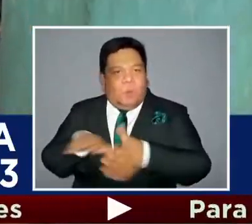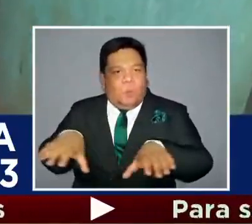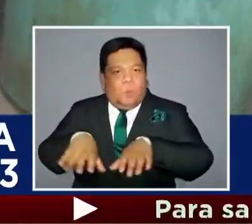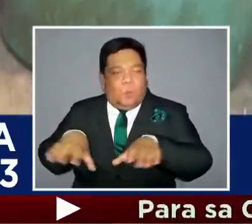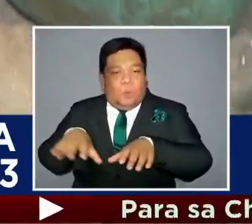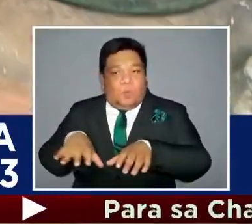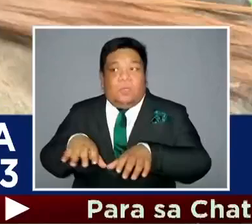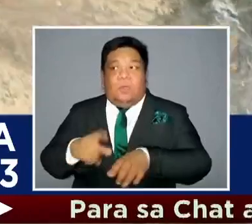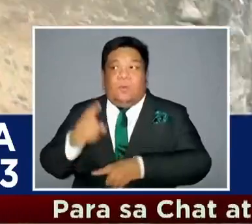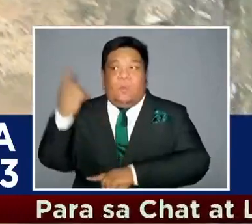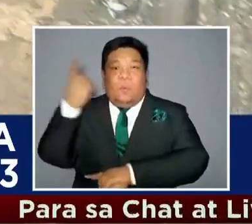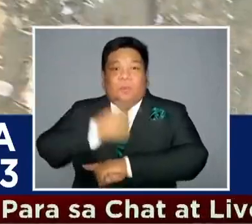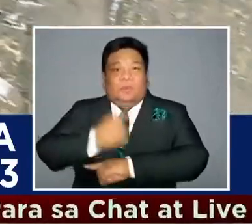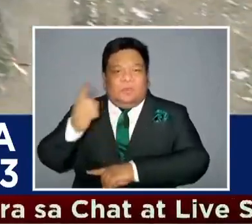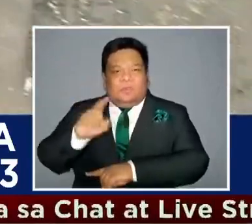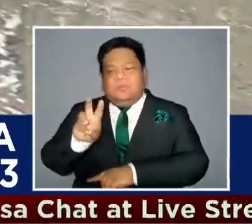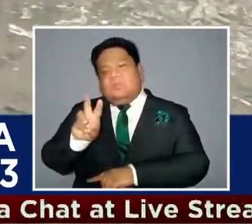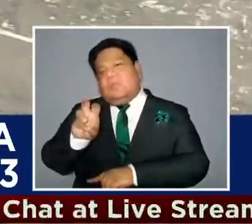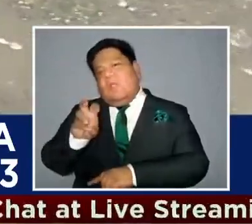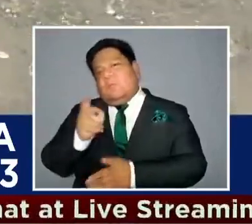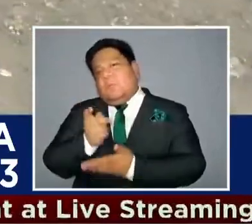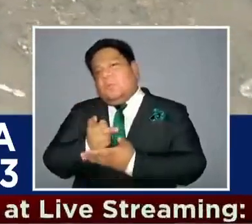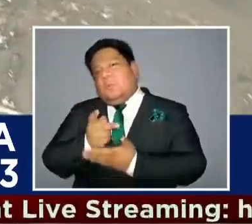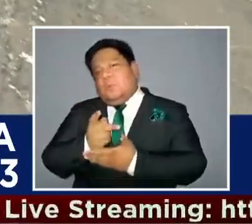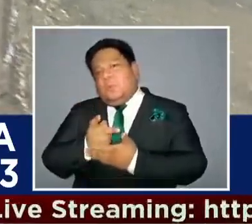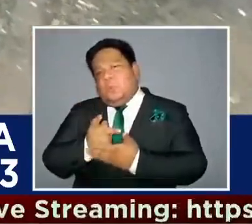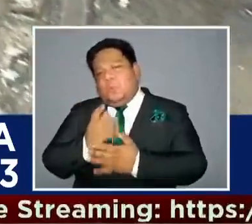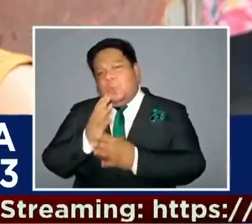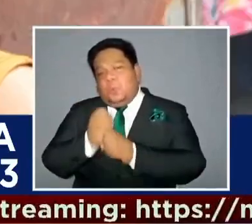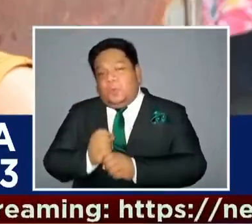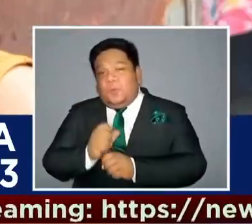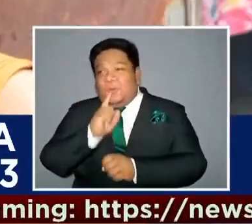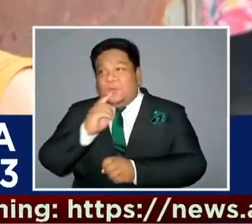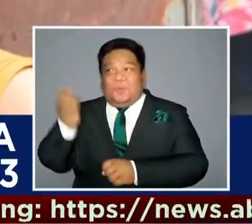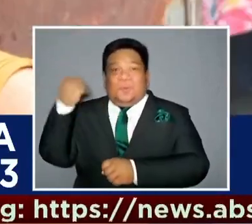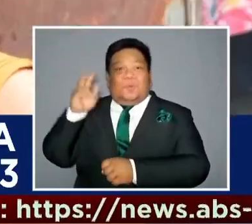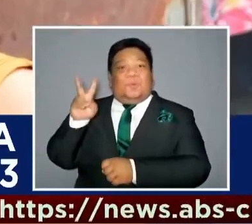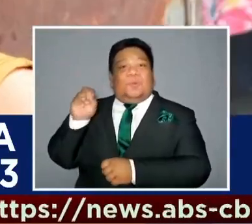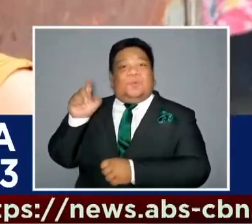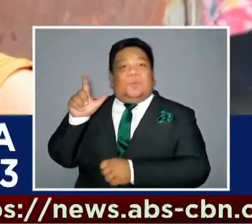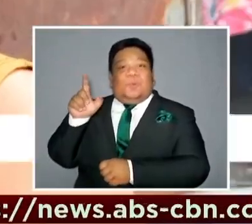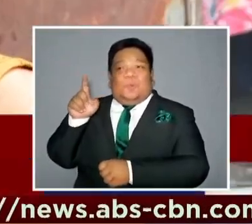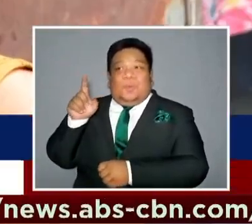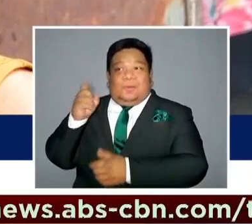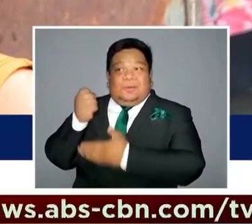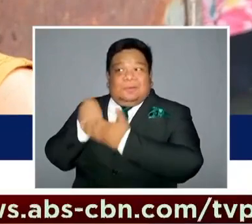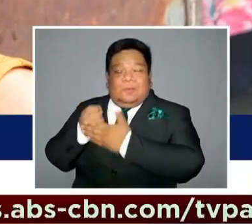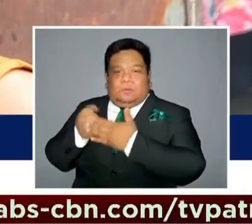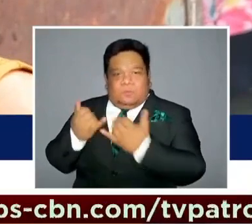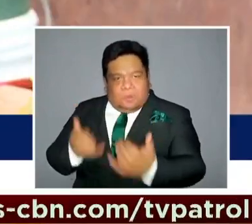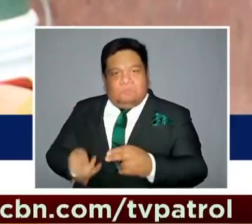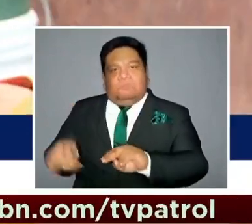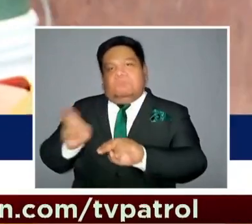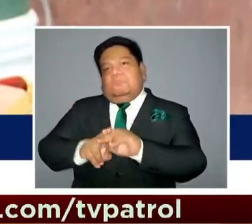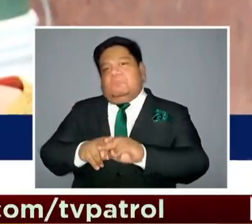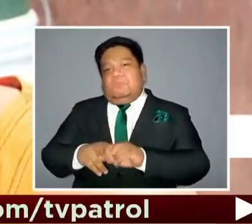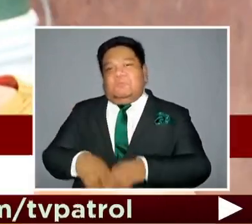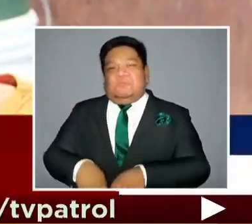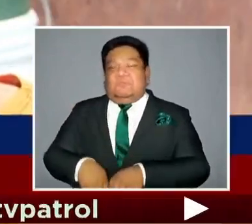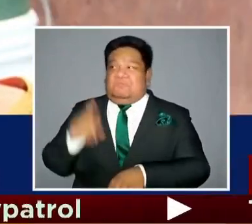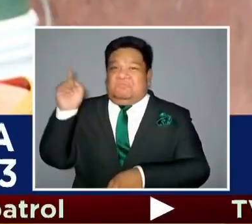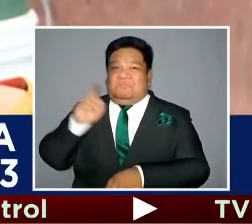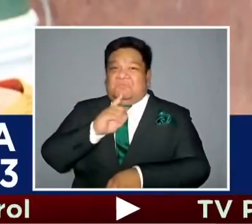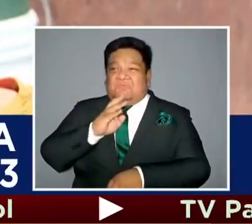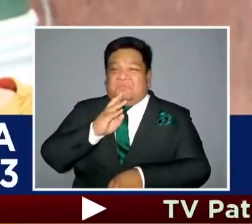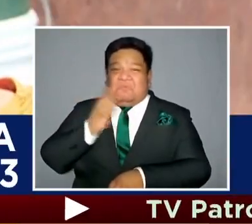kita ng asawa niya. Tumaas na ito kumpara noong 2021. Mas okay po ngayon kasi dati 537 lang. Tumaas nga po yung